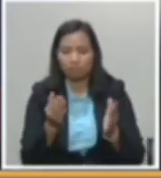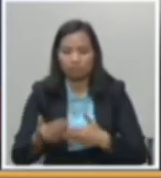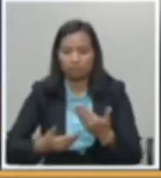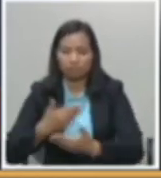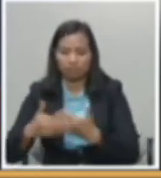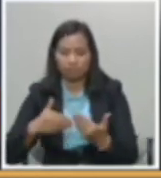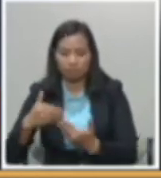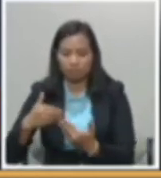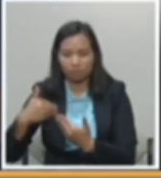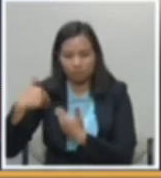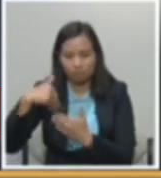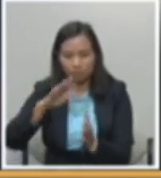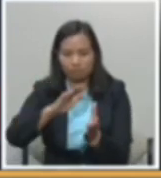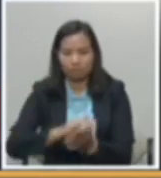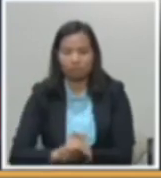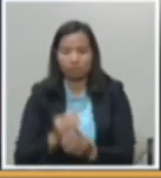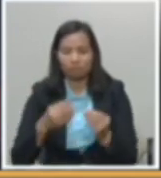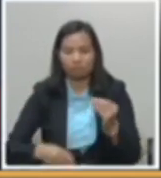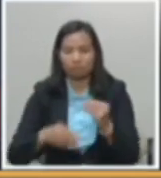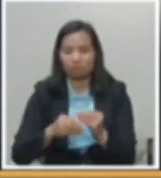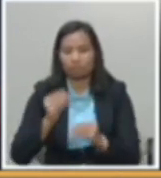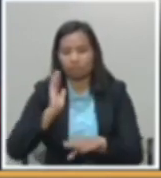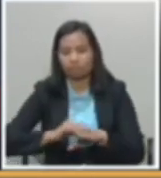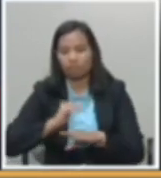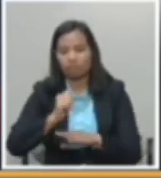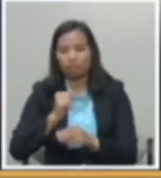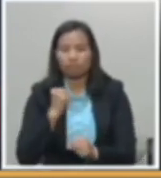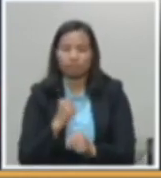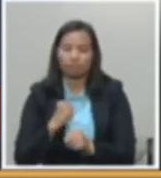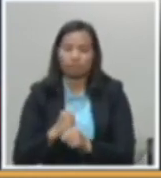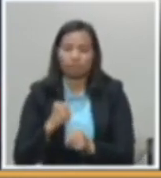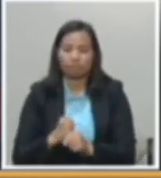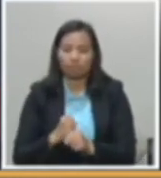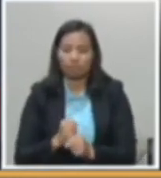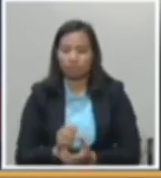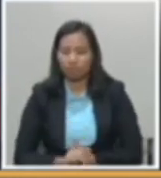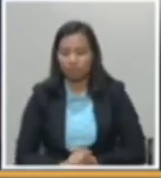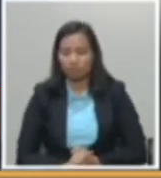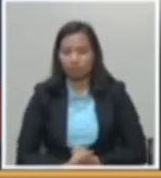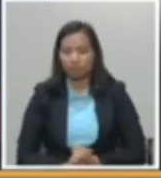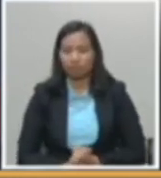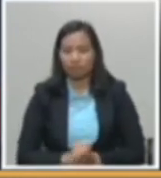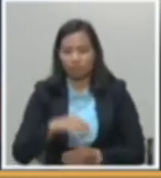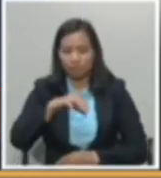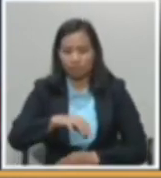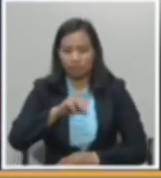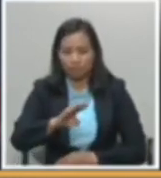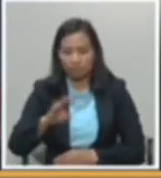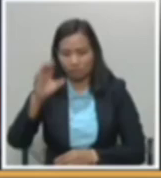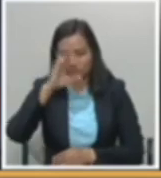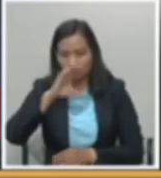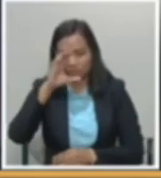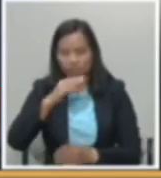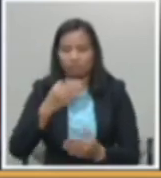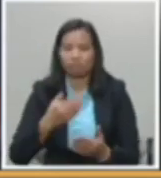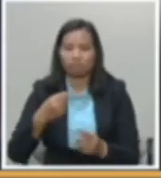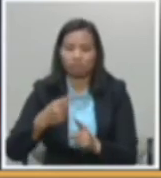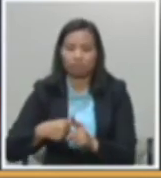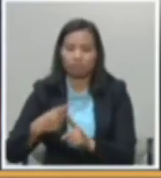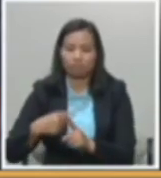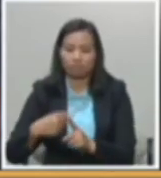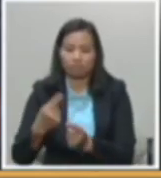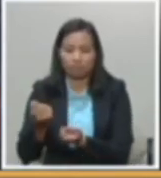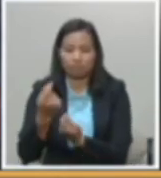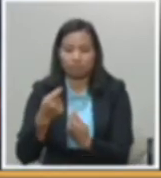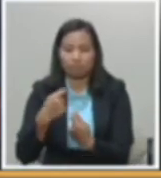ไม่ได้ให้ความสำคัญกับการเพิ่มขีดความสามารถของผู้ประกอบการซึ่งจะเป็นช่องทางหารายได้เข้าประเทศ